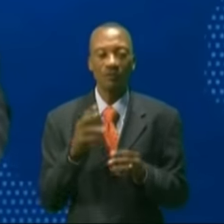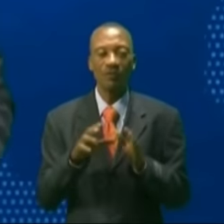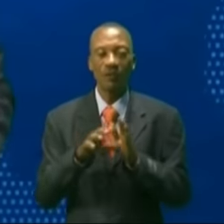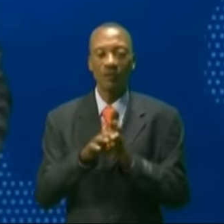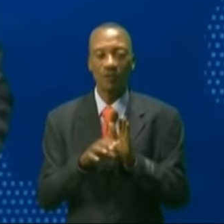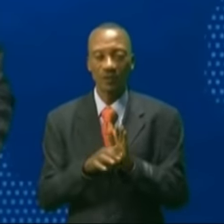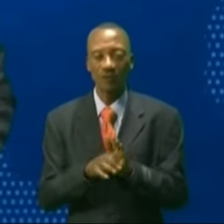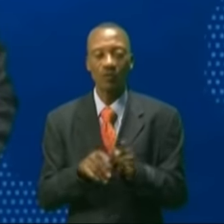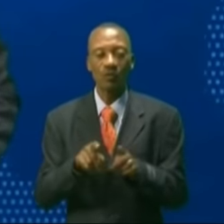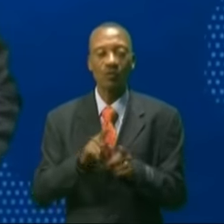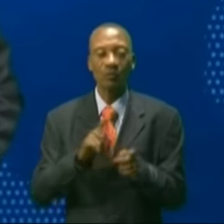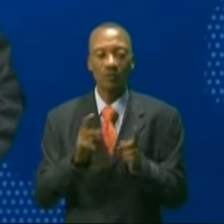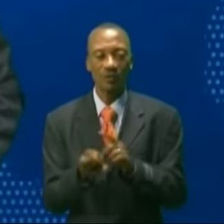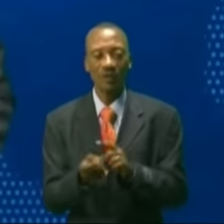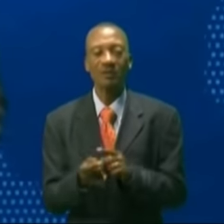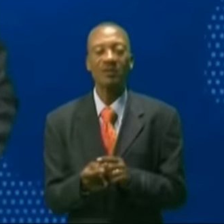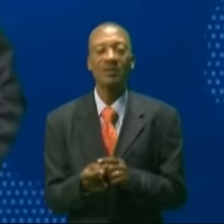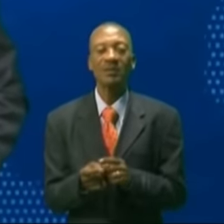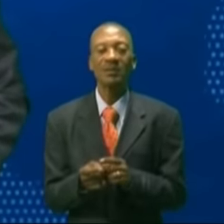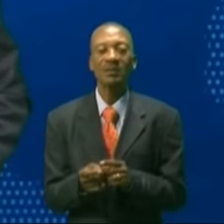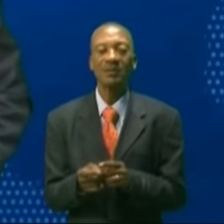constitution telle que modifiée par la loi numéro